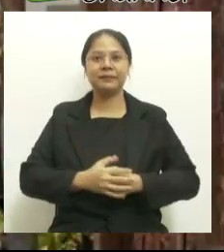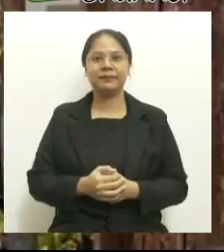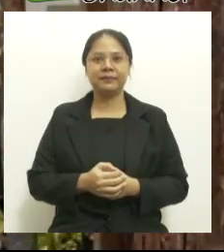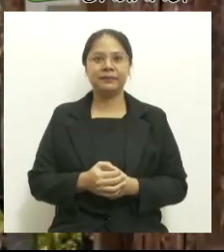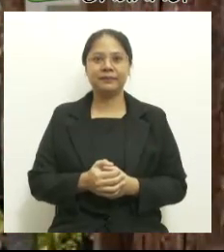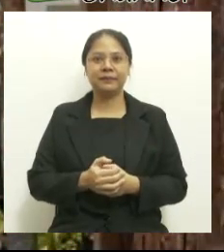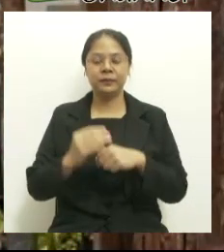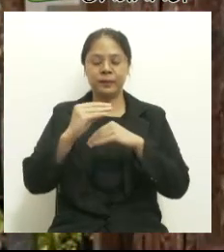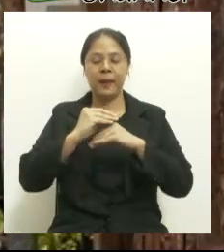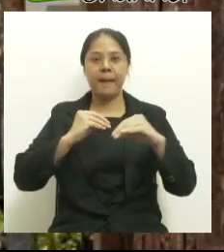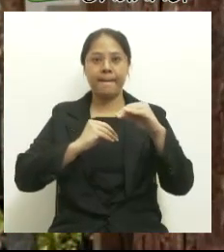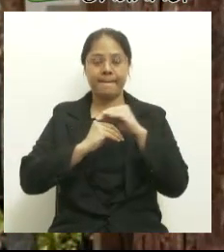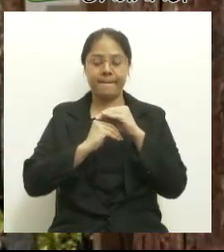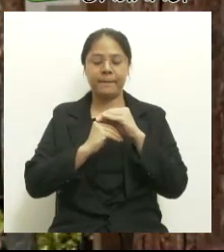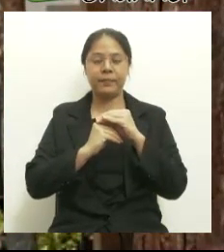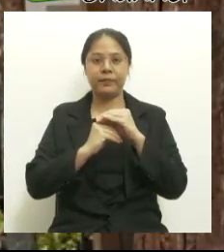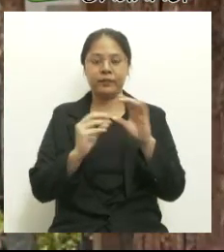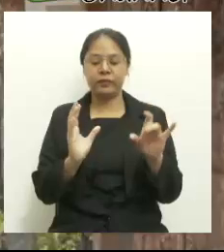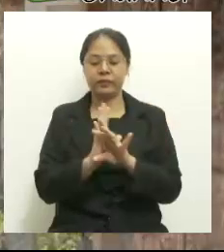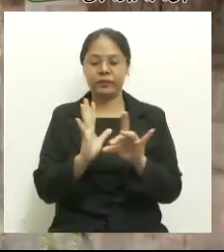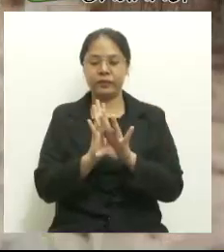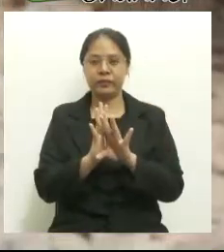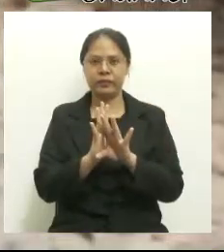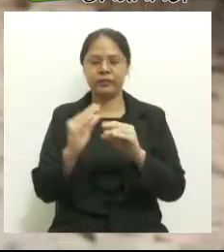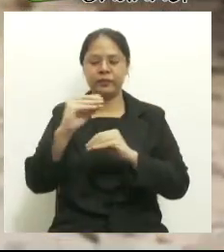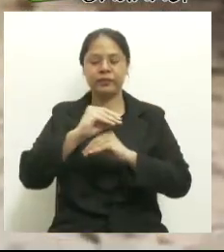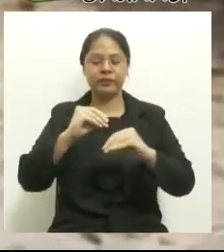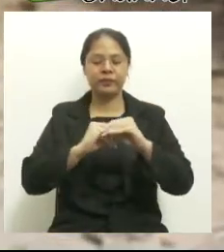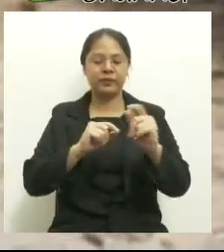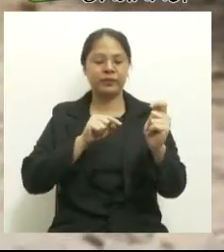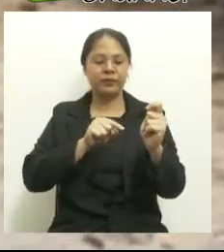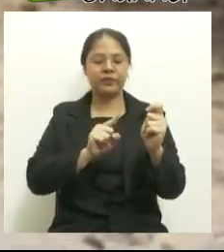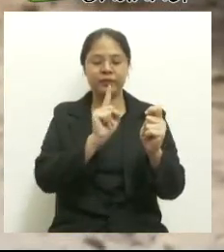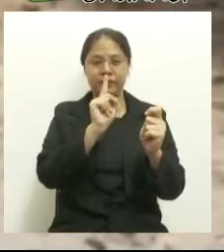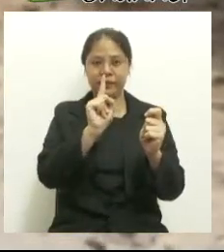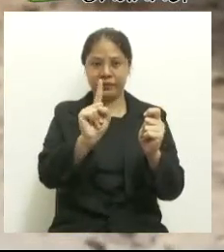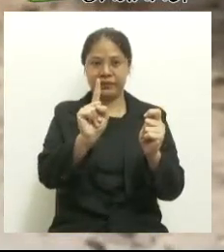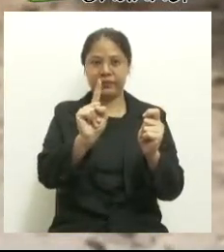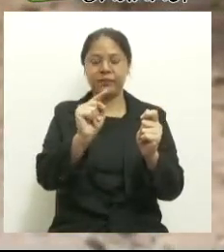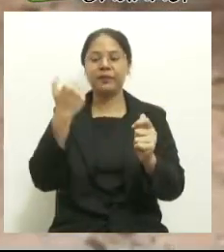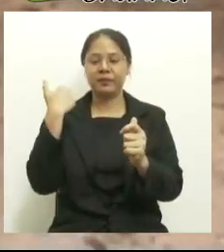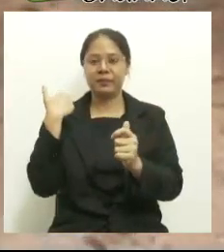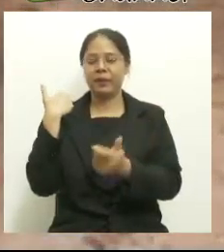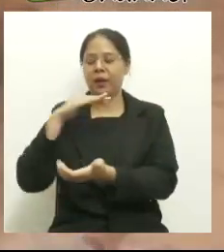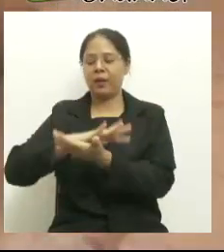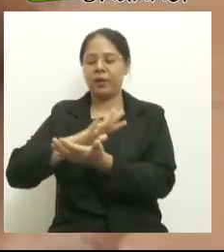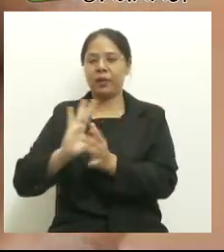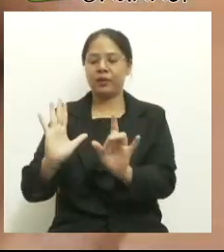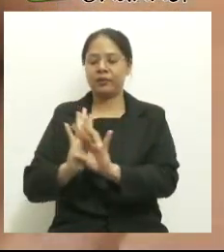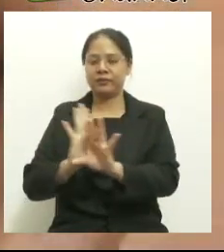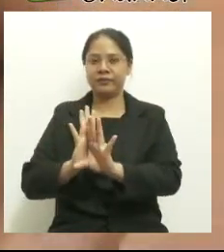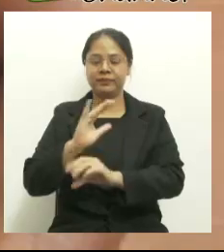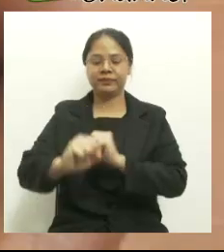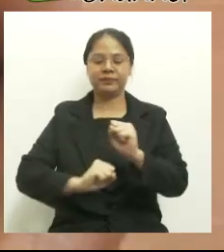ลื่อนโครงการโรงเรียนคุณภาพตามนโยบาย1อำเภอ1โรงเรียนคุณภาพประจำปีงบประมาณ2567โ